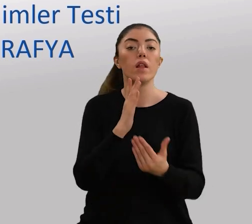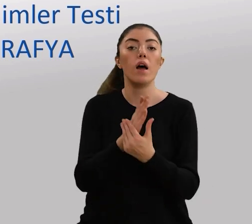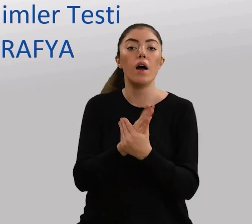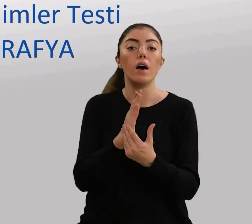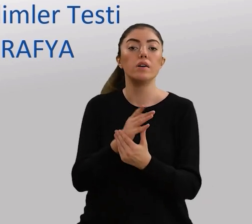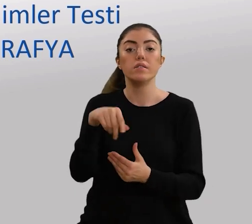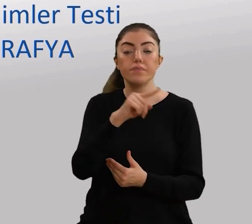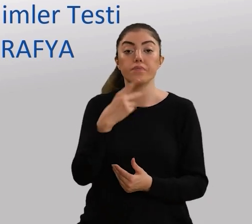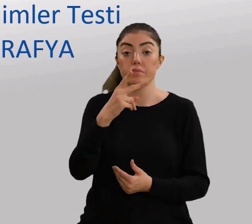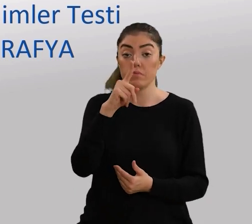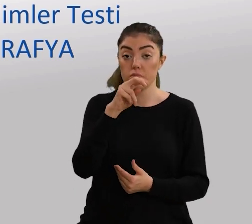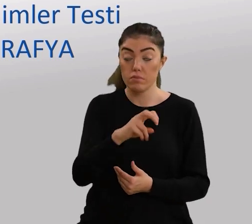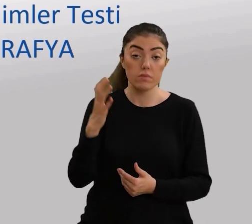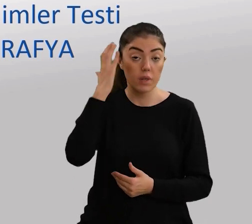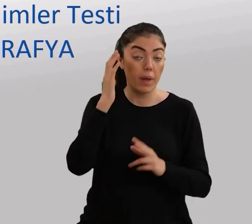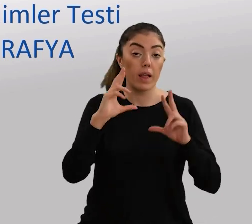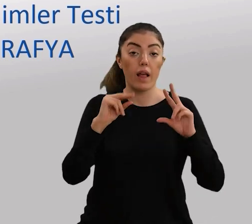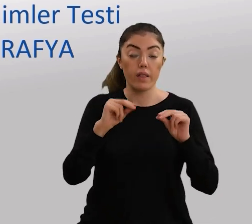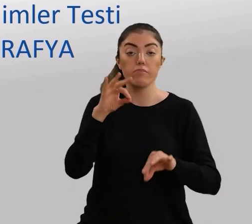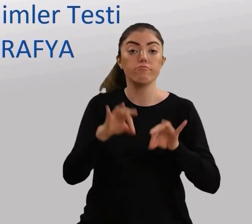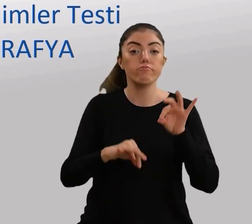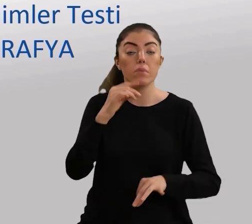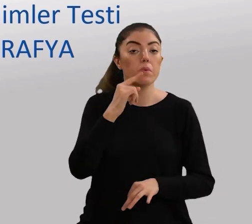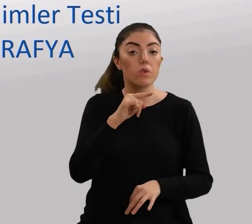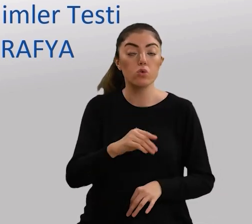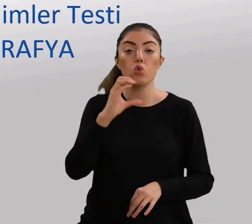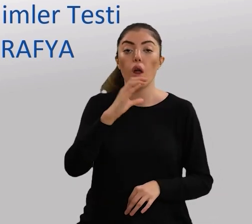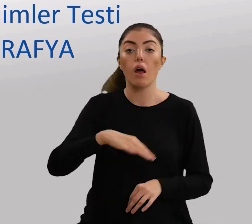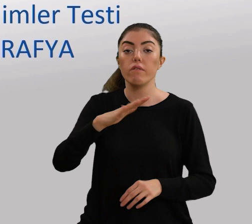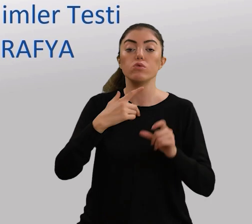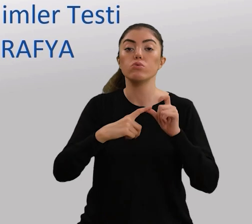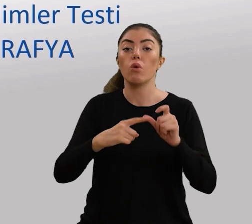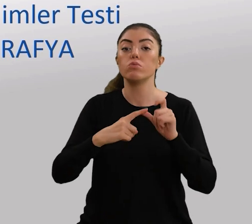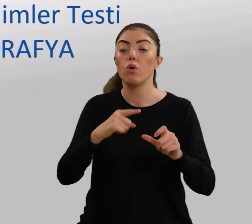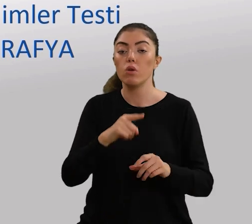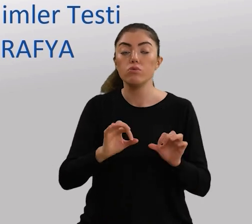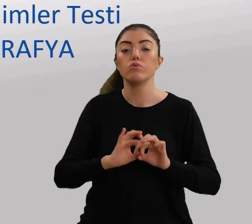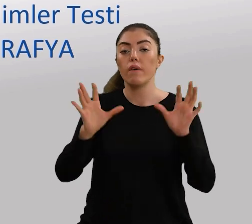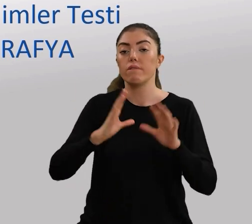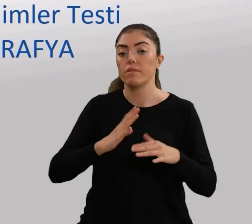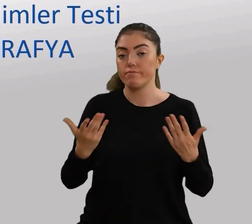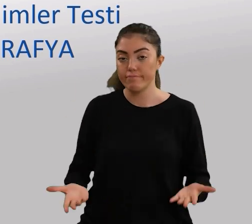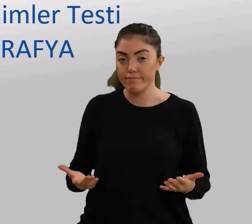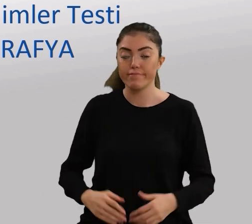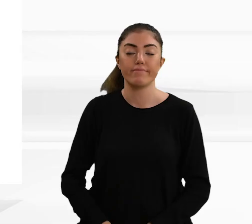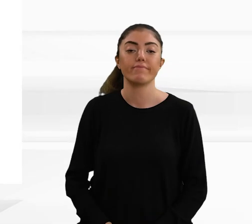dersimizde 2018 temel yeterlilik testindeki coğrafya sorularını çözeceğiz